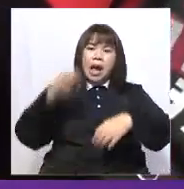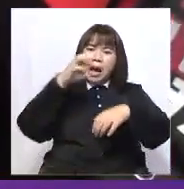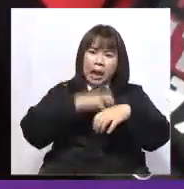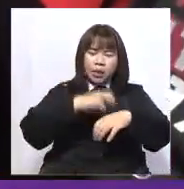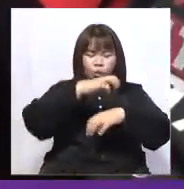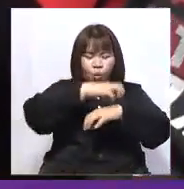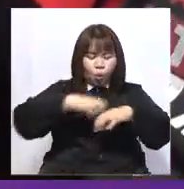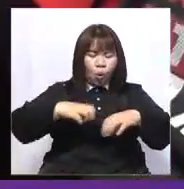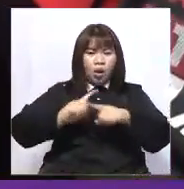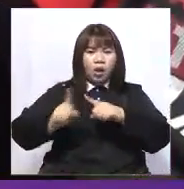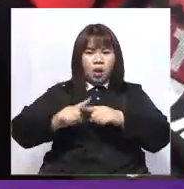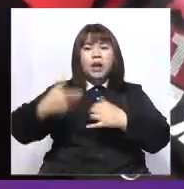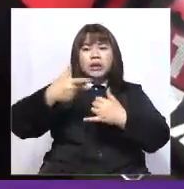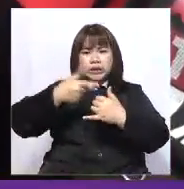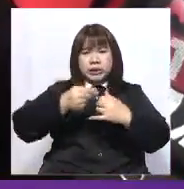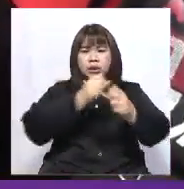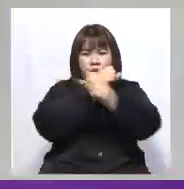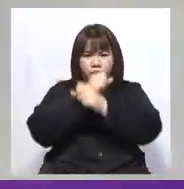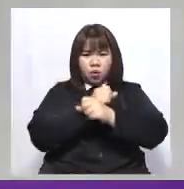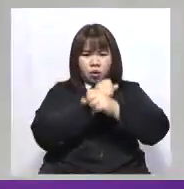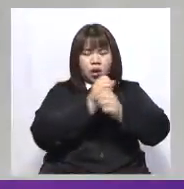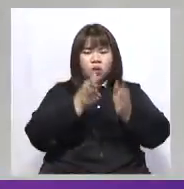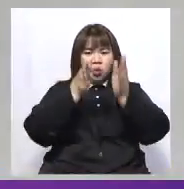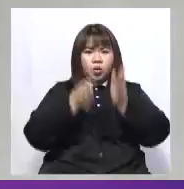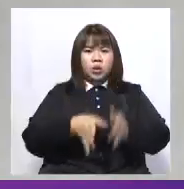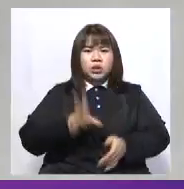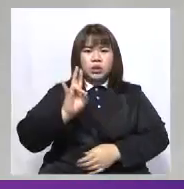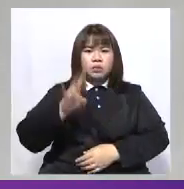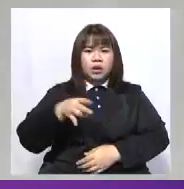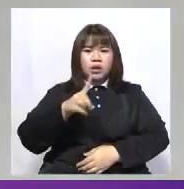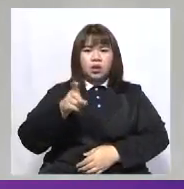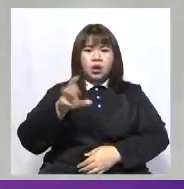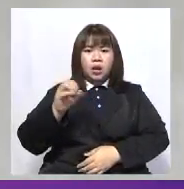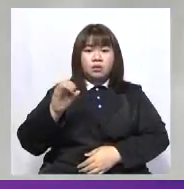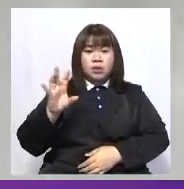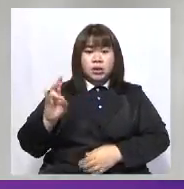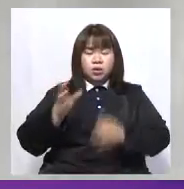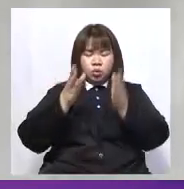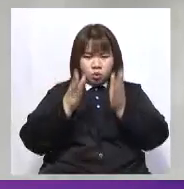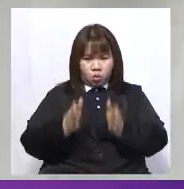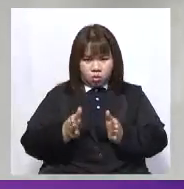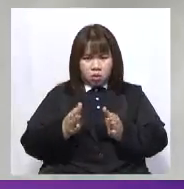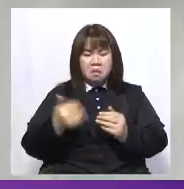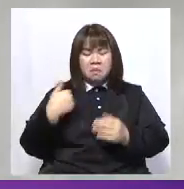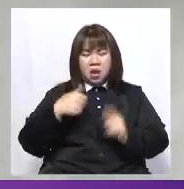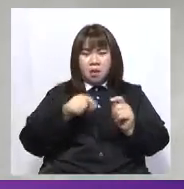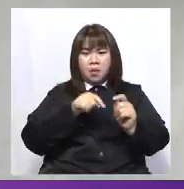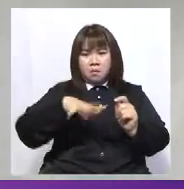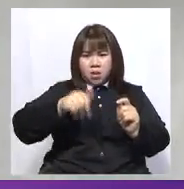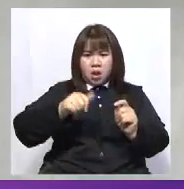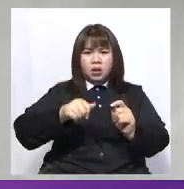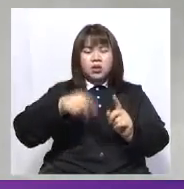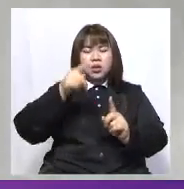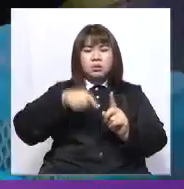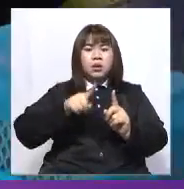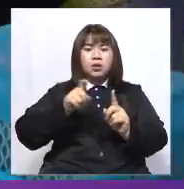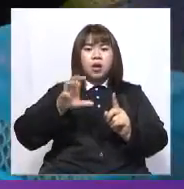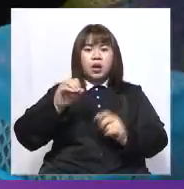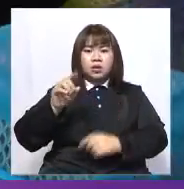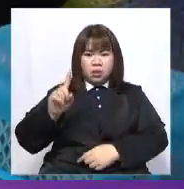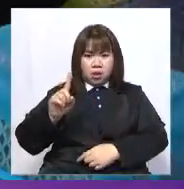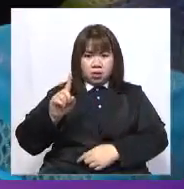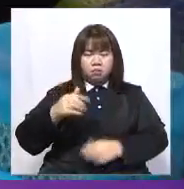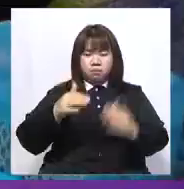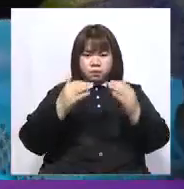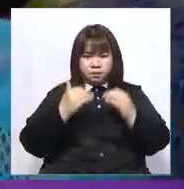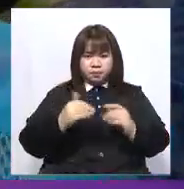วัคซีนป้องกันโรคพิษสุนัขบ้าจำนวน 7,157 รายมากที่สุดที่อำเภอเมือง 1,151 รายร